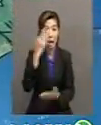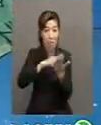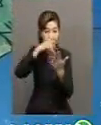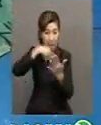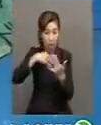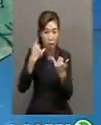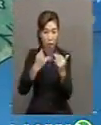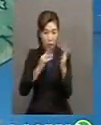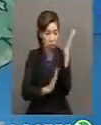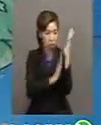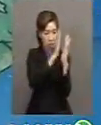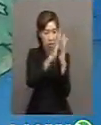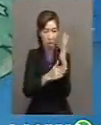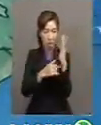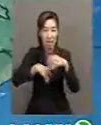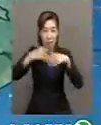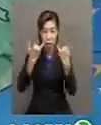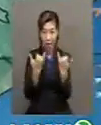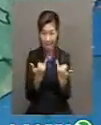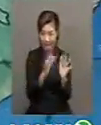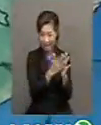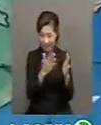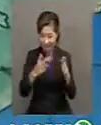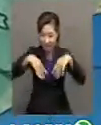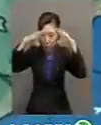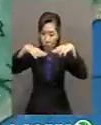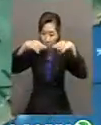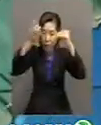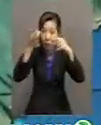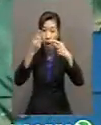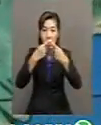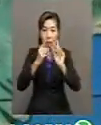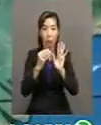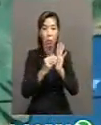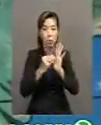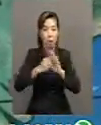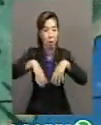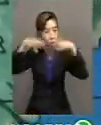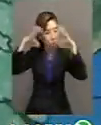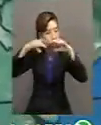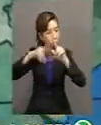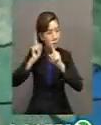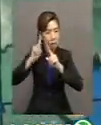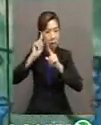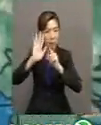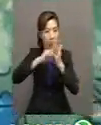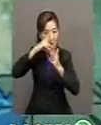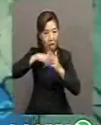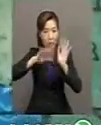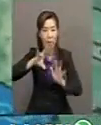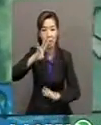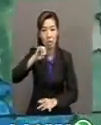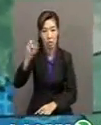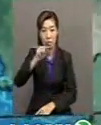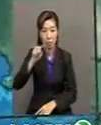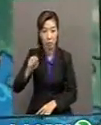ศไทยทั่วทั้งประเทศฝนลดลงในระยะนี้แต่กรุงเทพมหานครนั้นยังมีฝนตกมากที่สุดในประเทศไทยร้อยละ70ของ